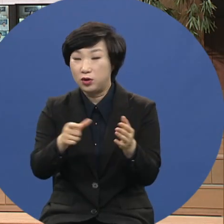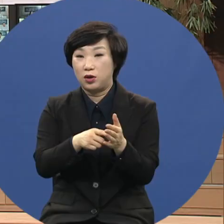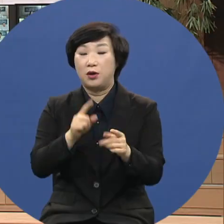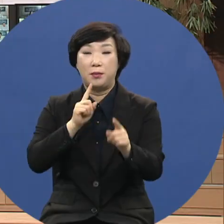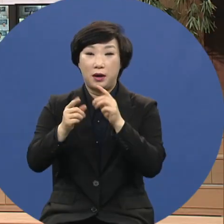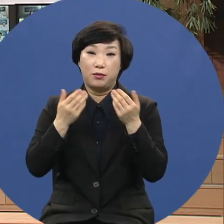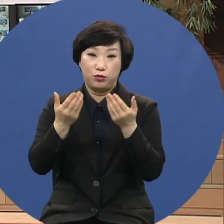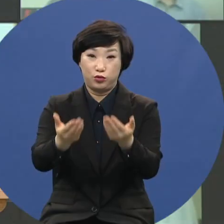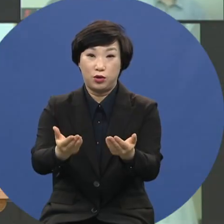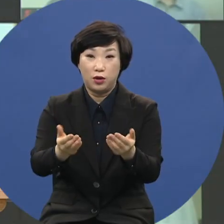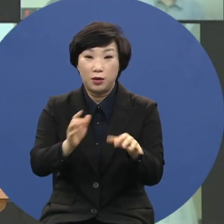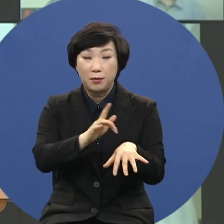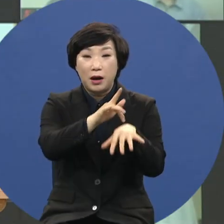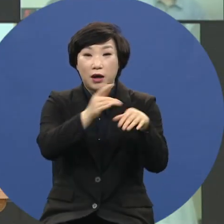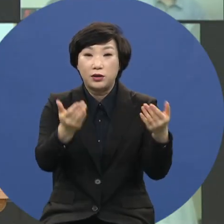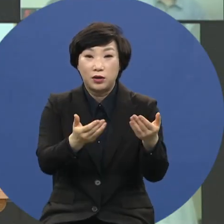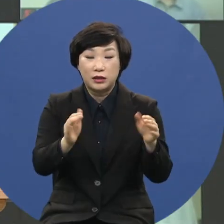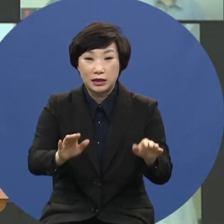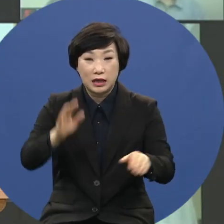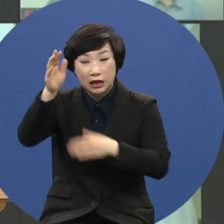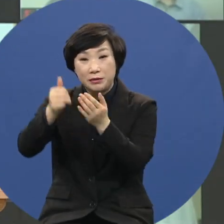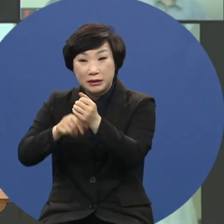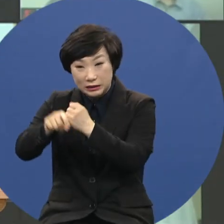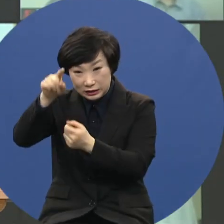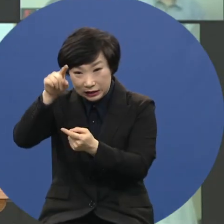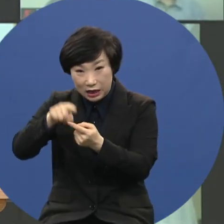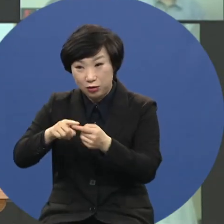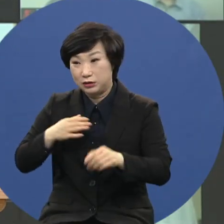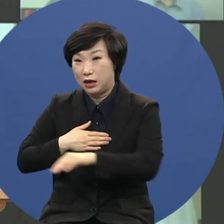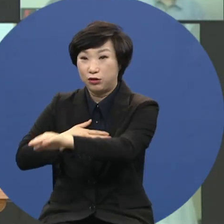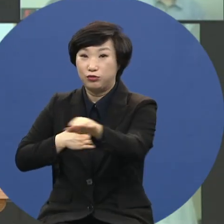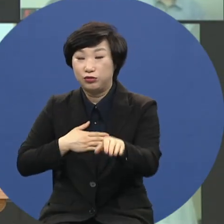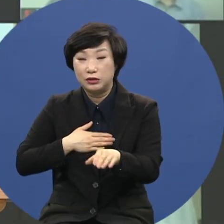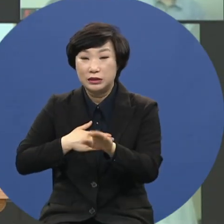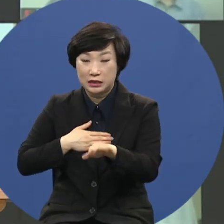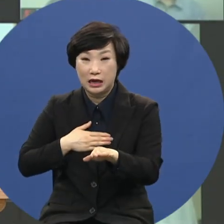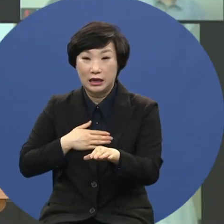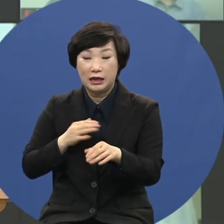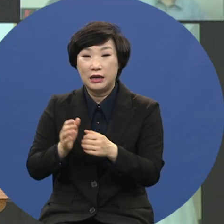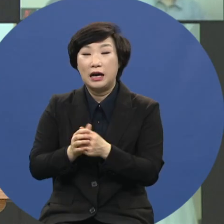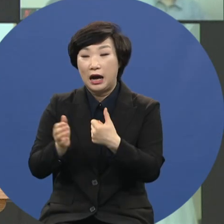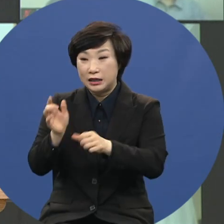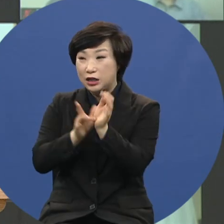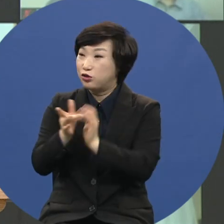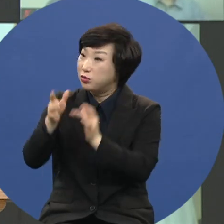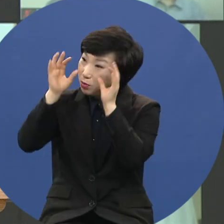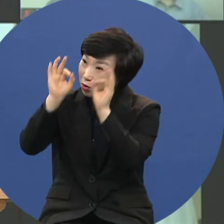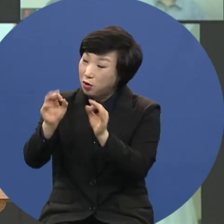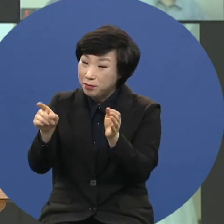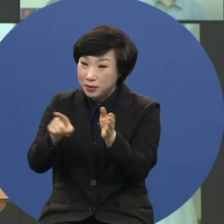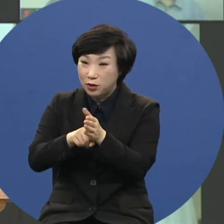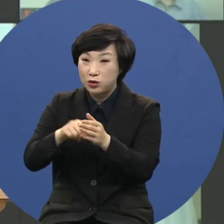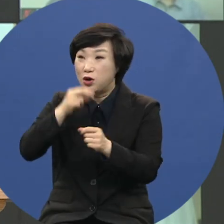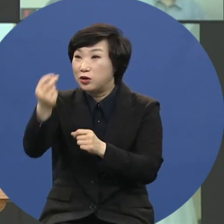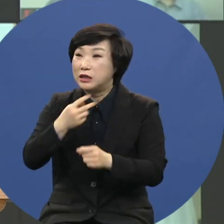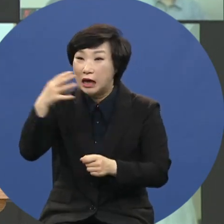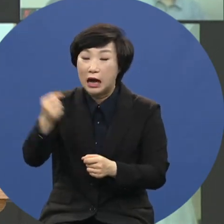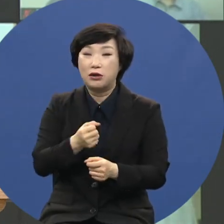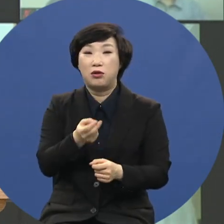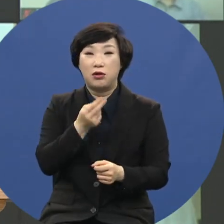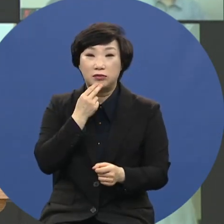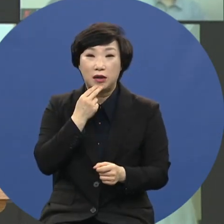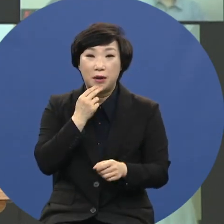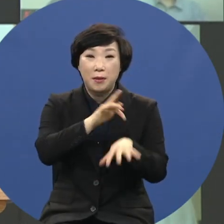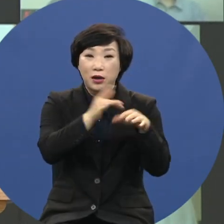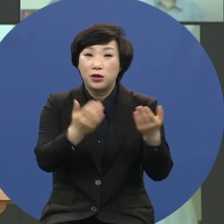얼마나 마귀 역사가 하나님의 뜻대로 우리를 아들을 보고 믿고 영생을 얻지 못하도록